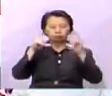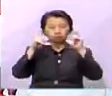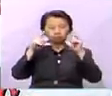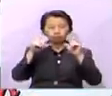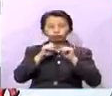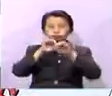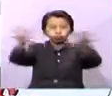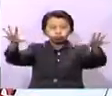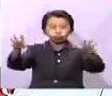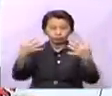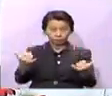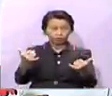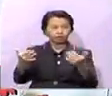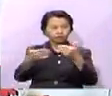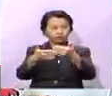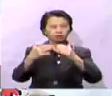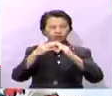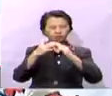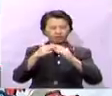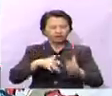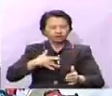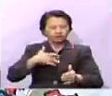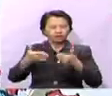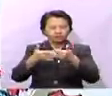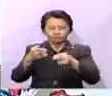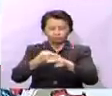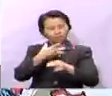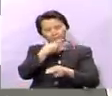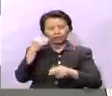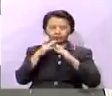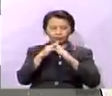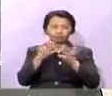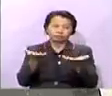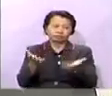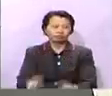kan. Dekat lah dengan rumah kot. Jalan pintas balik rumah kot.